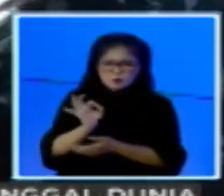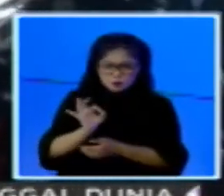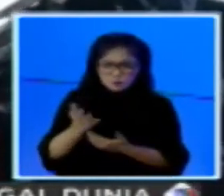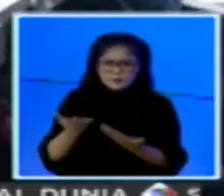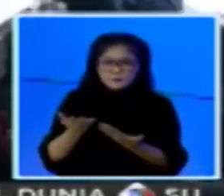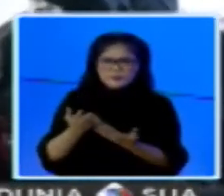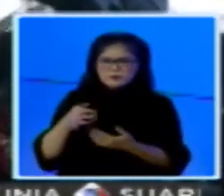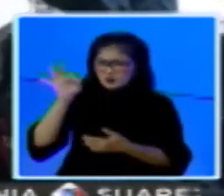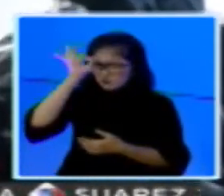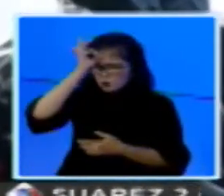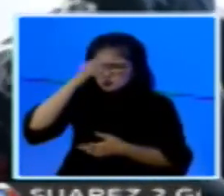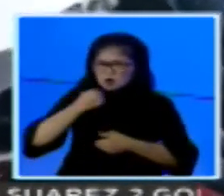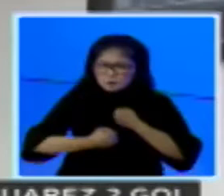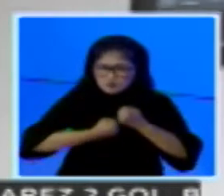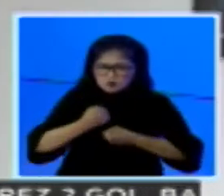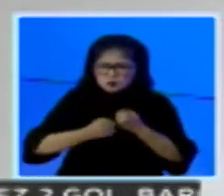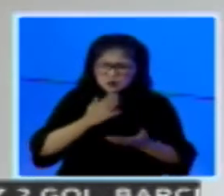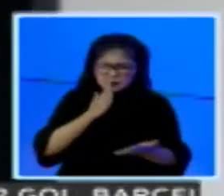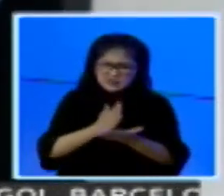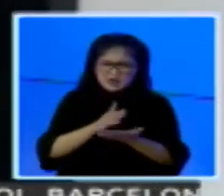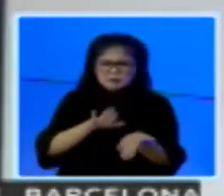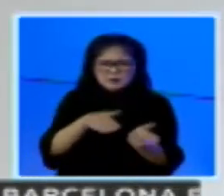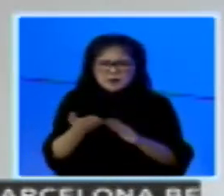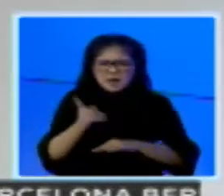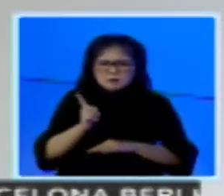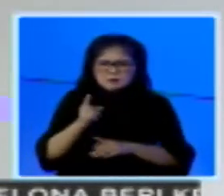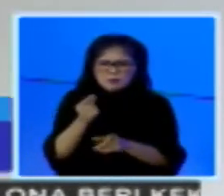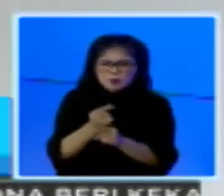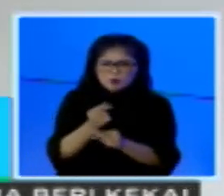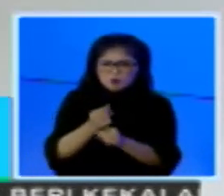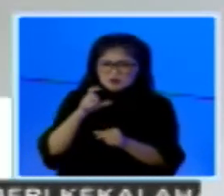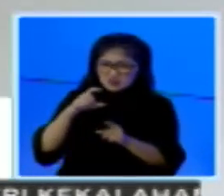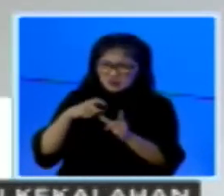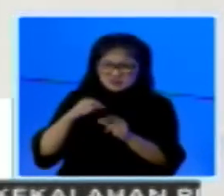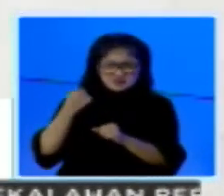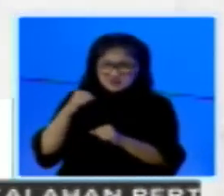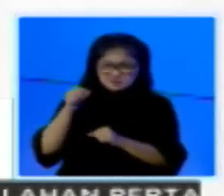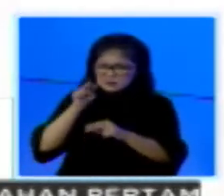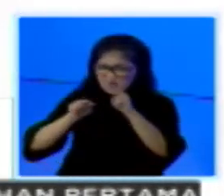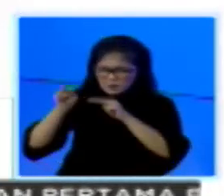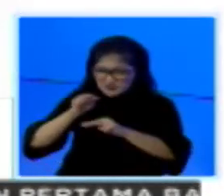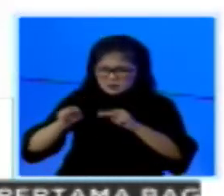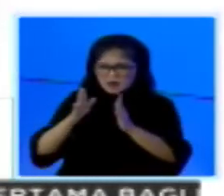Polisi berupaya memastikan penyebab kematian korban, namun guru CS belum bisa diperiksa karena masih dirawat di